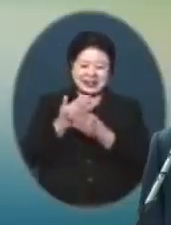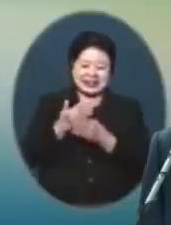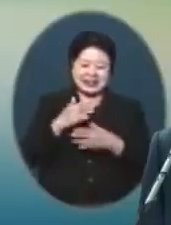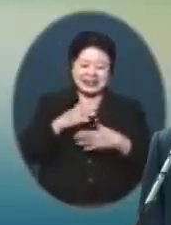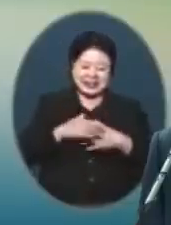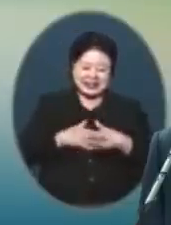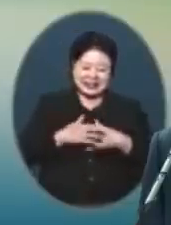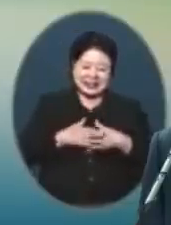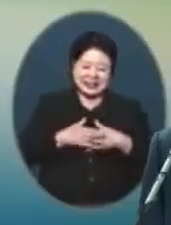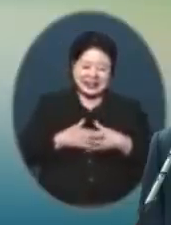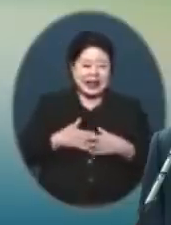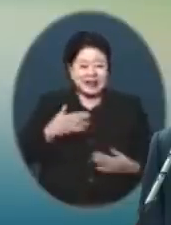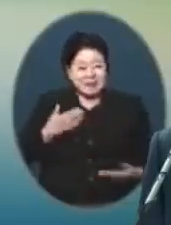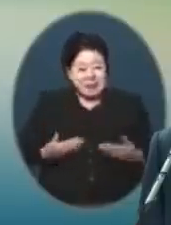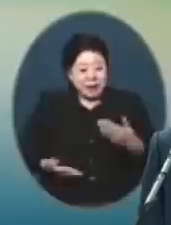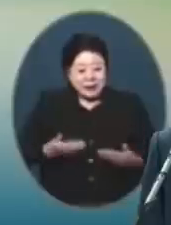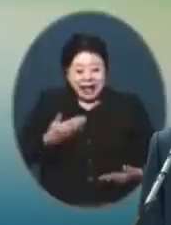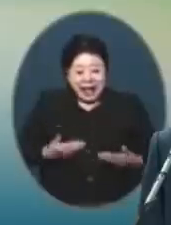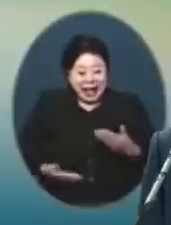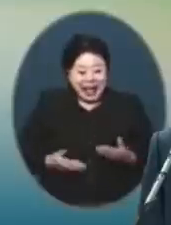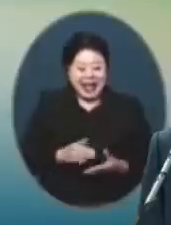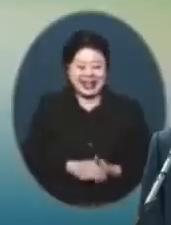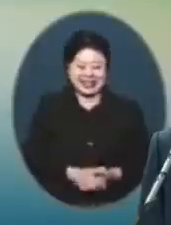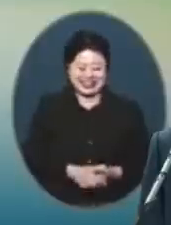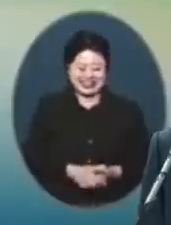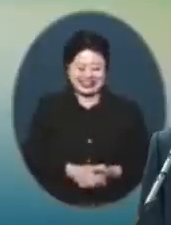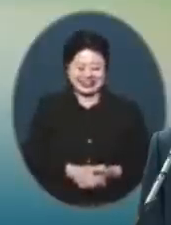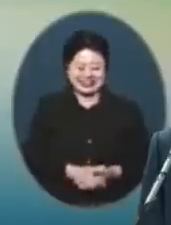매일 일이 생기니 넌 바쁘지 않냐?